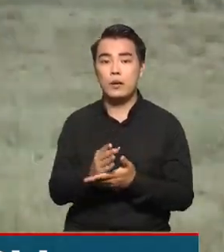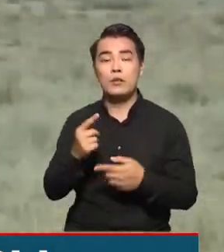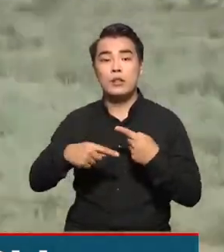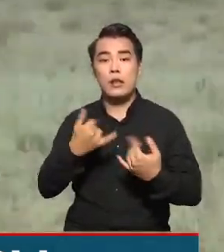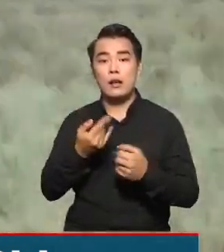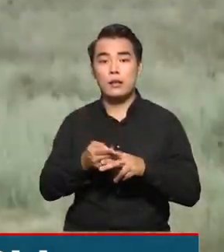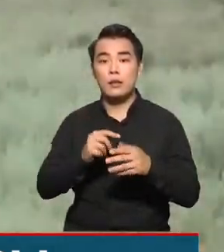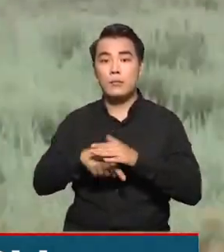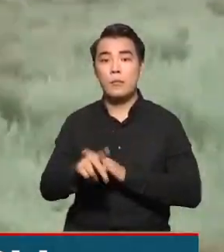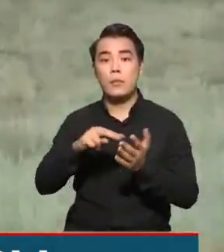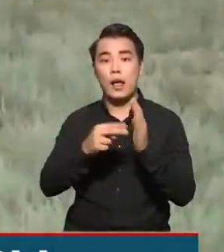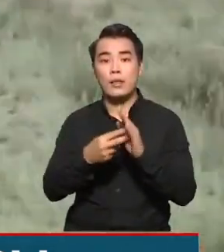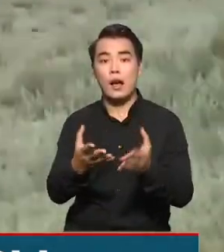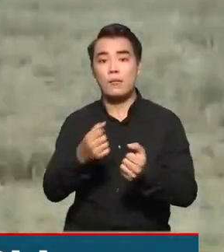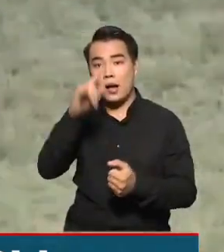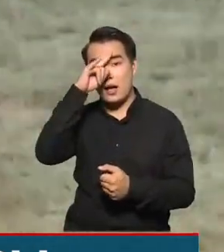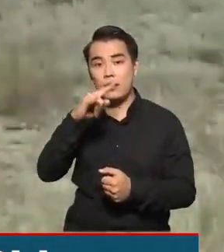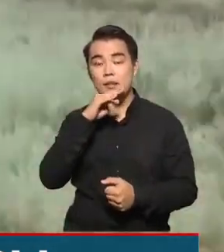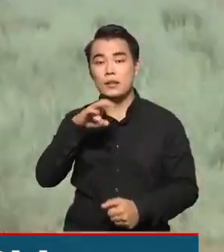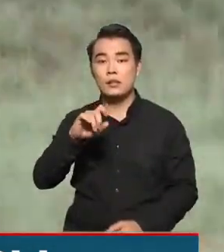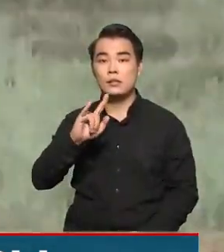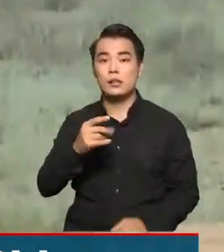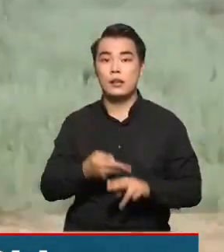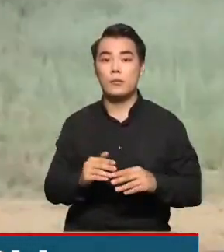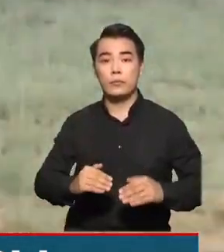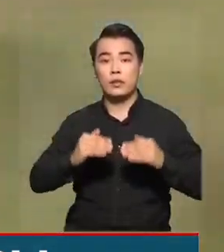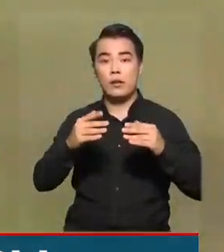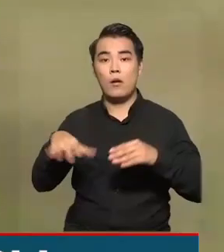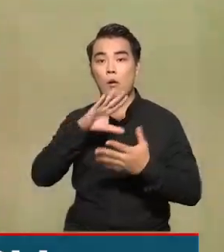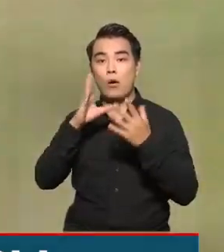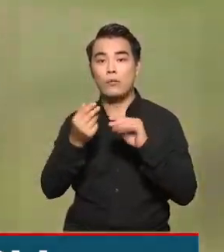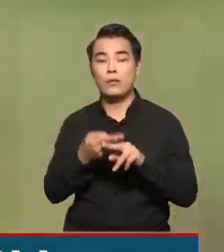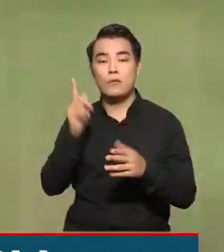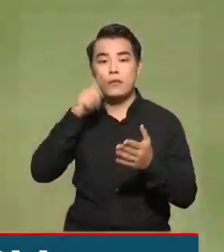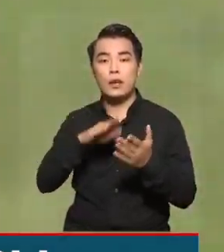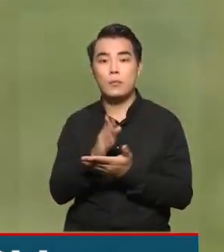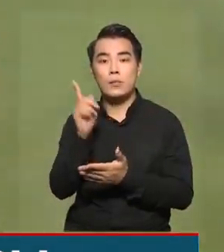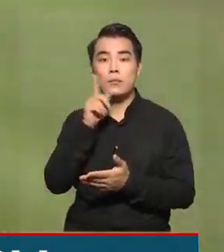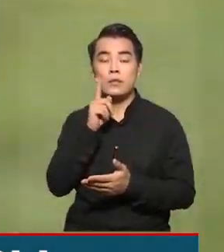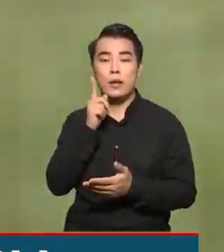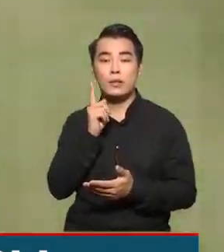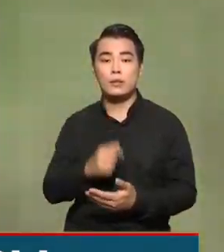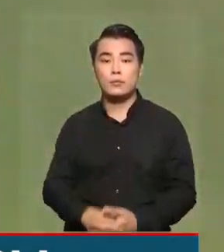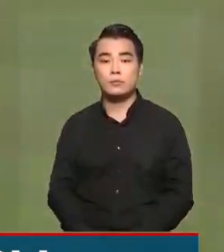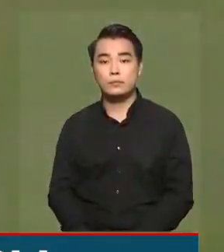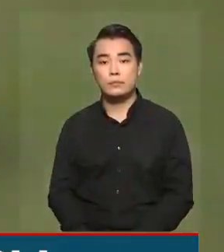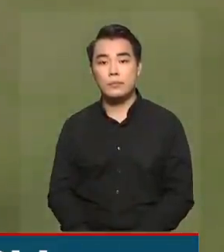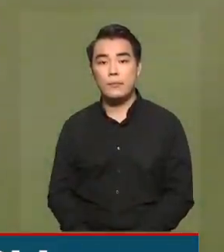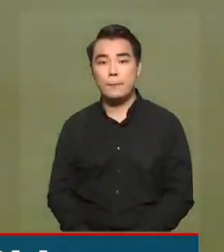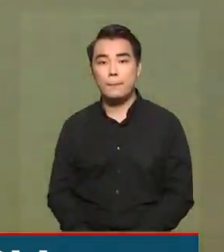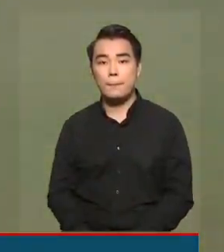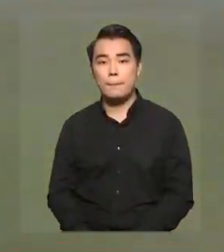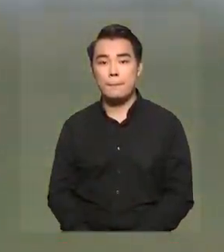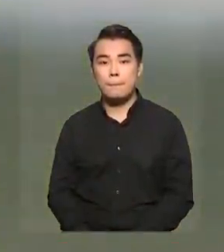тарапынан арнайы бағдарламаға қабылданып, Қазақтың тазы төбетін өсіру барлық өңірде үрдіс аларына сенеміз дейді жастар. Айым Балтабайқызы, Берік Сұлтанов, Жібек